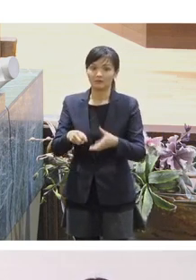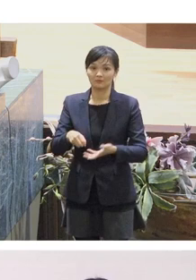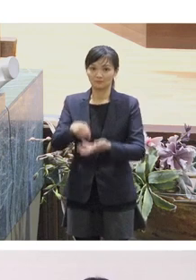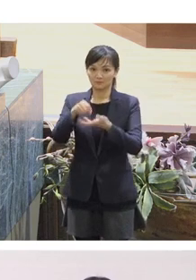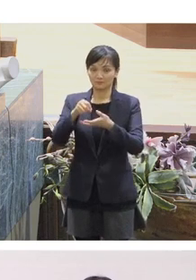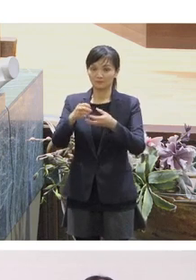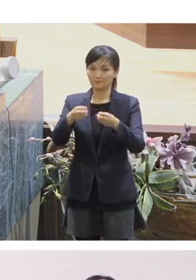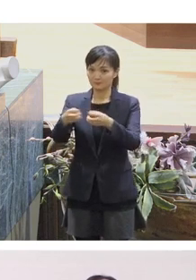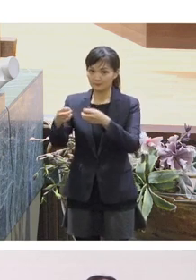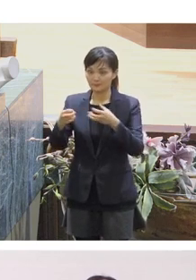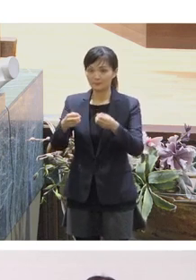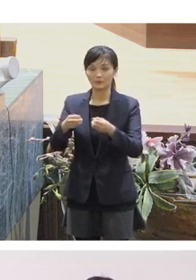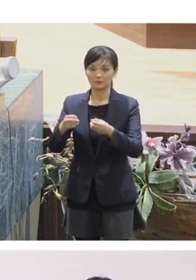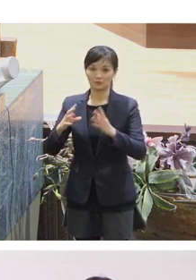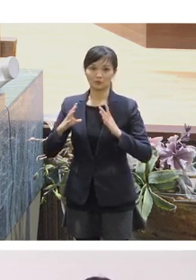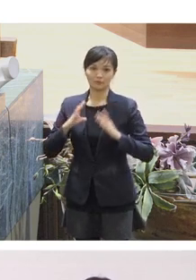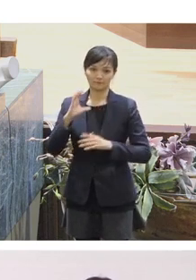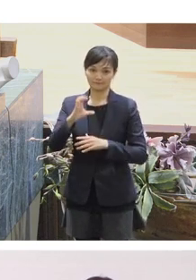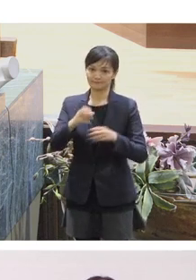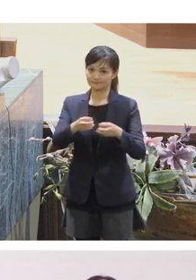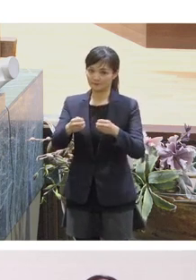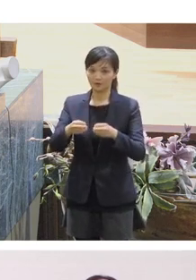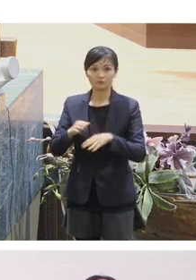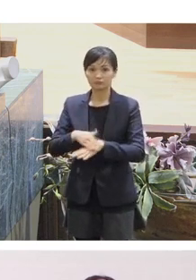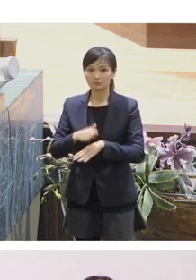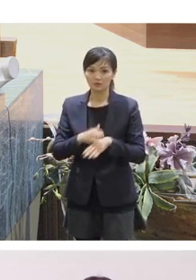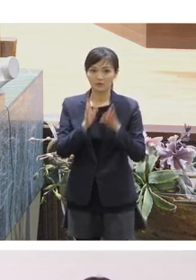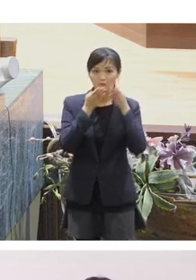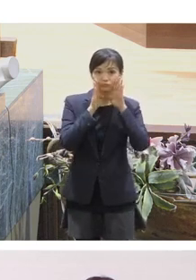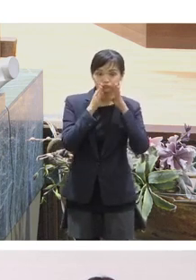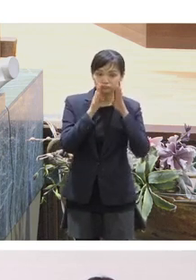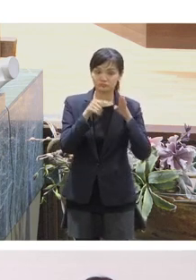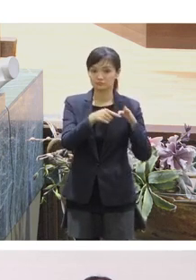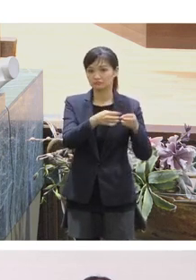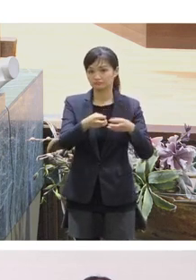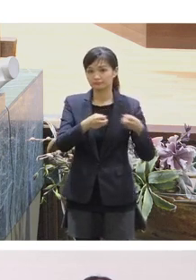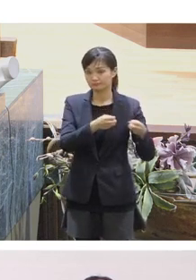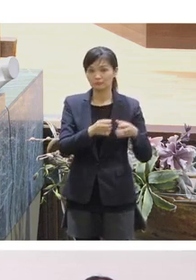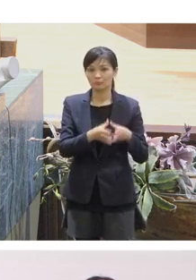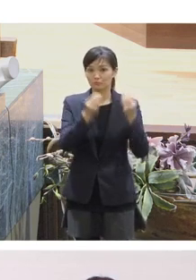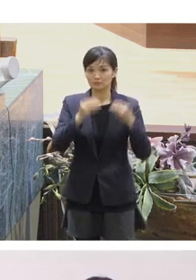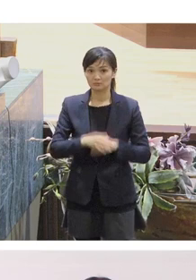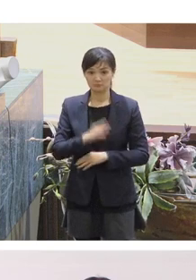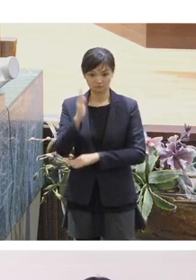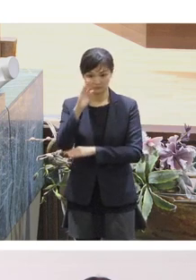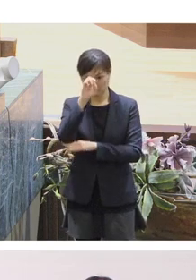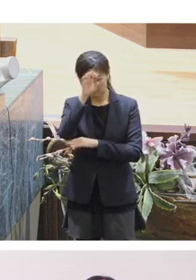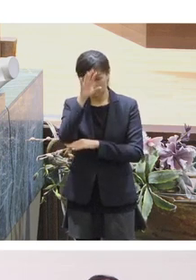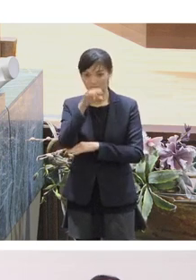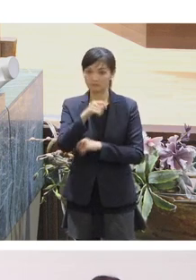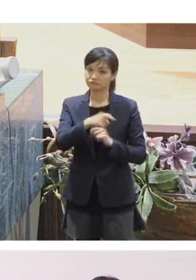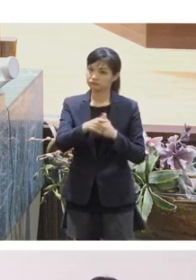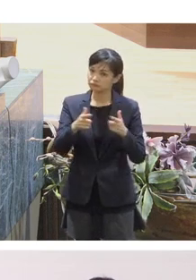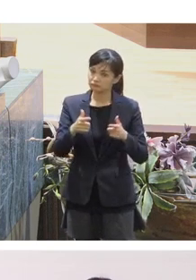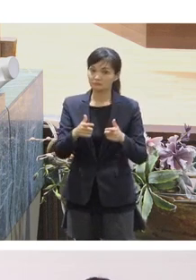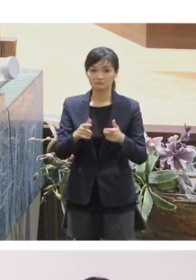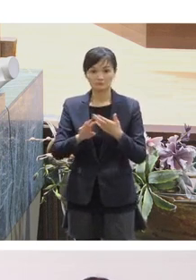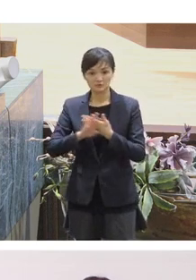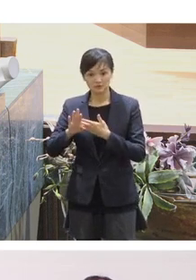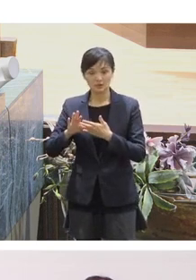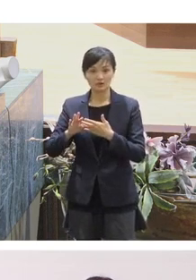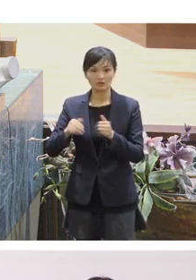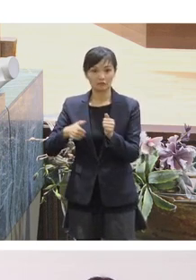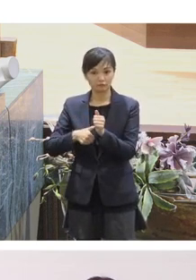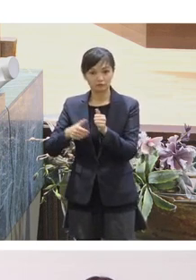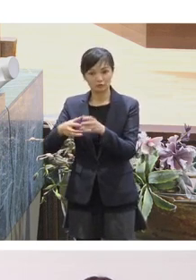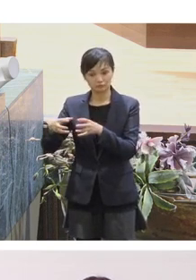的这个一个讨论，而不是一定要在 Facebook 上面去跟不管是执政党也好，或者其他的侧翼们也好，